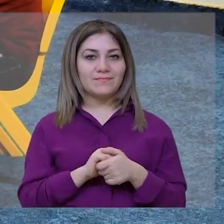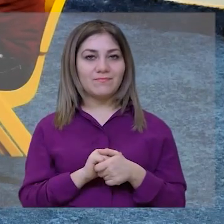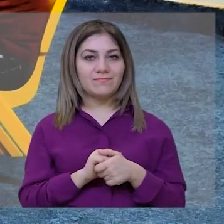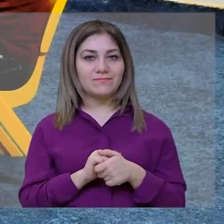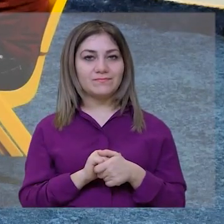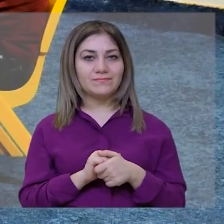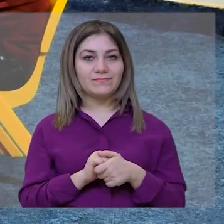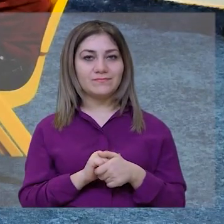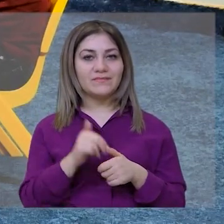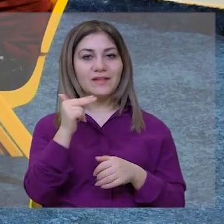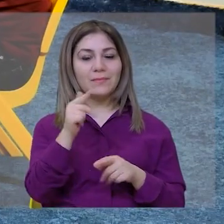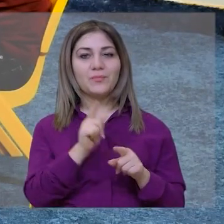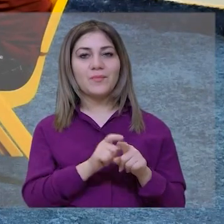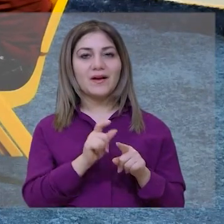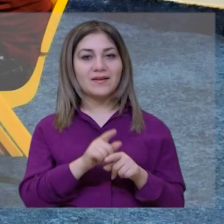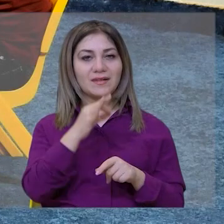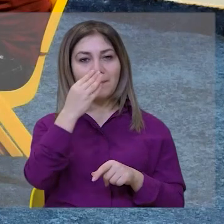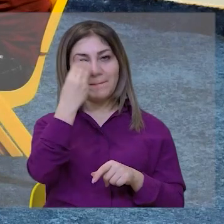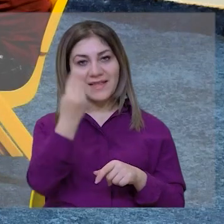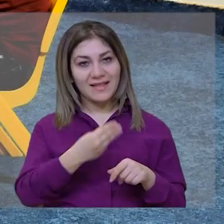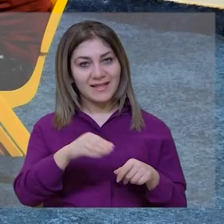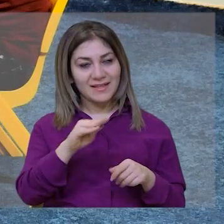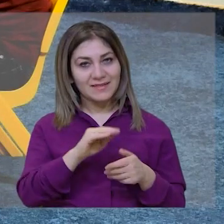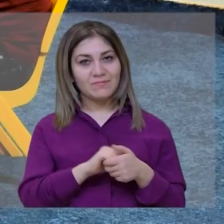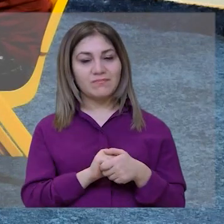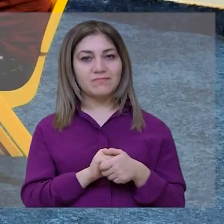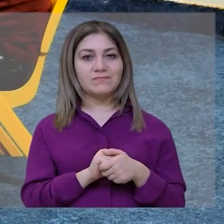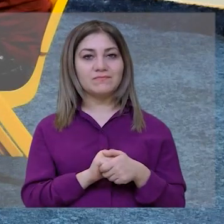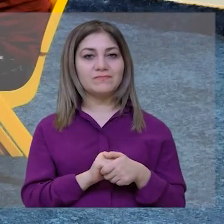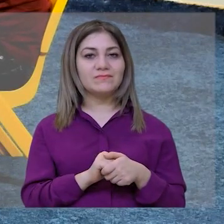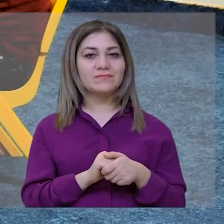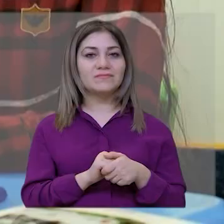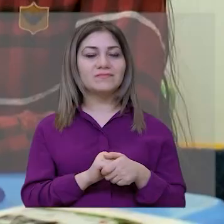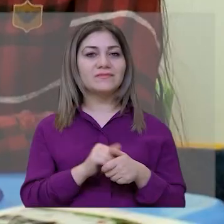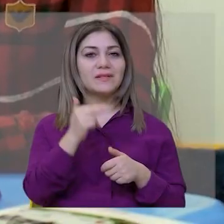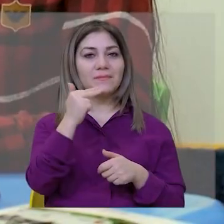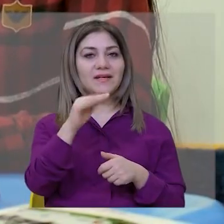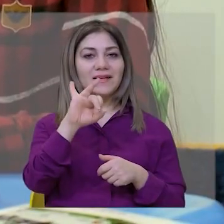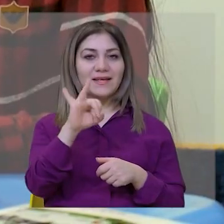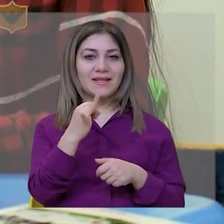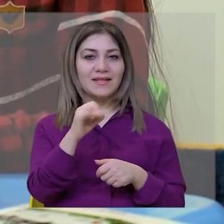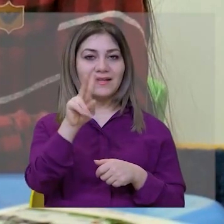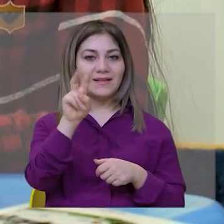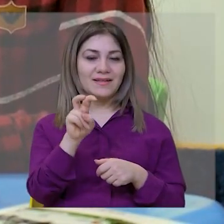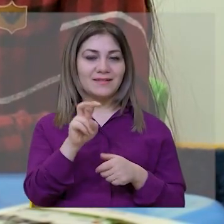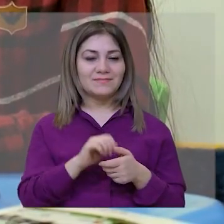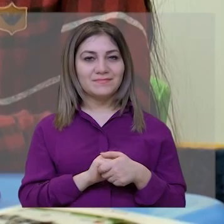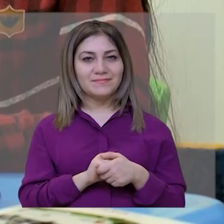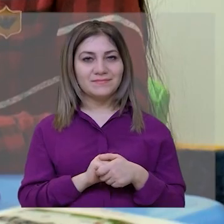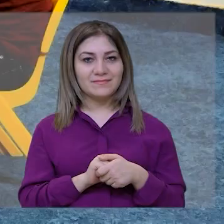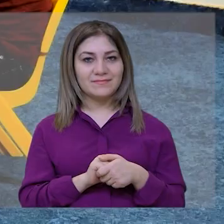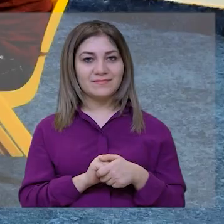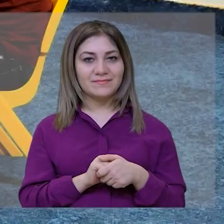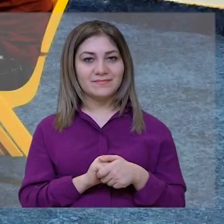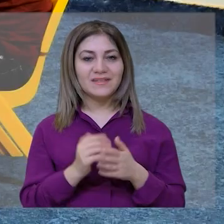տառը եկեք ասենք փյով բառեր փիփիխ եկեք ասենք հնչյունները փ ի Հա։